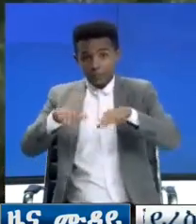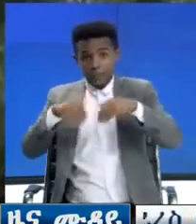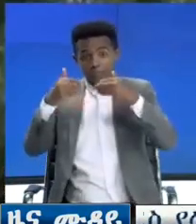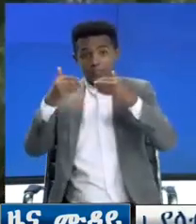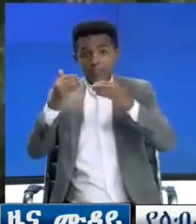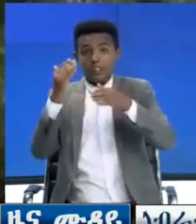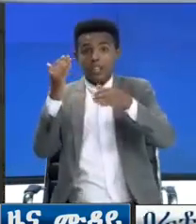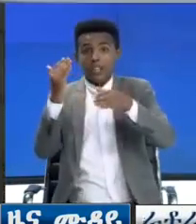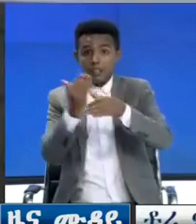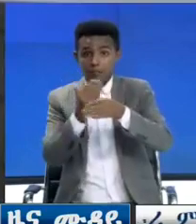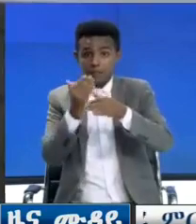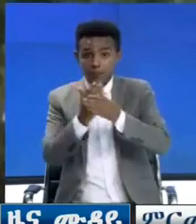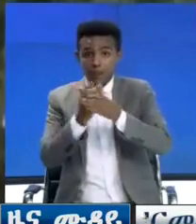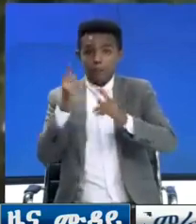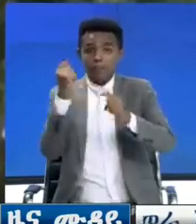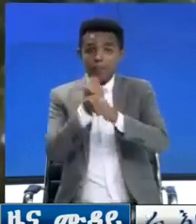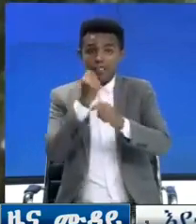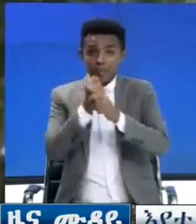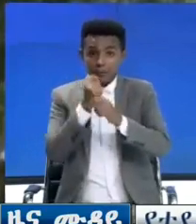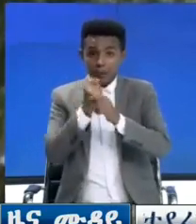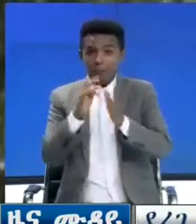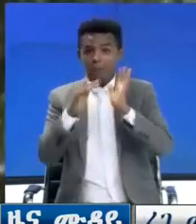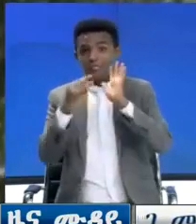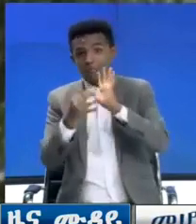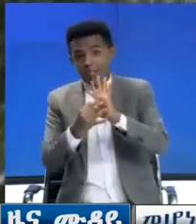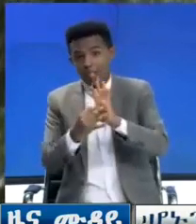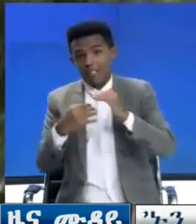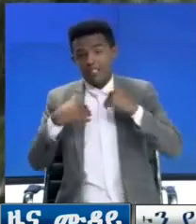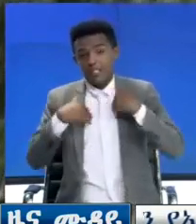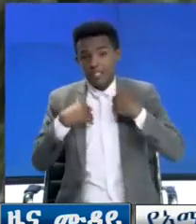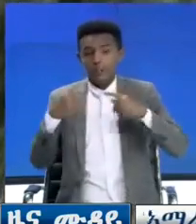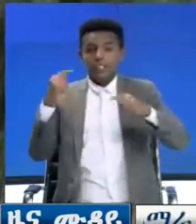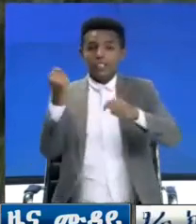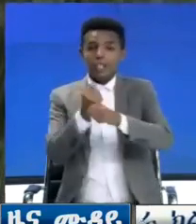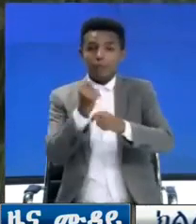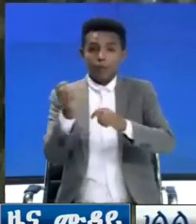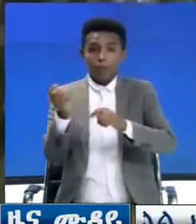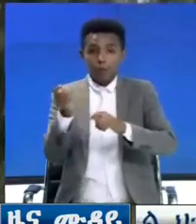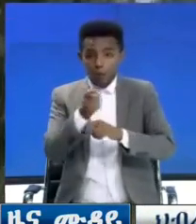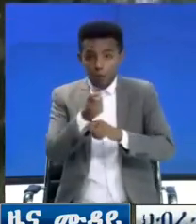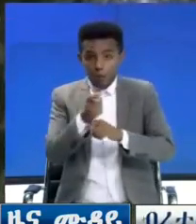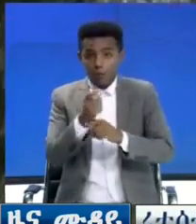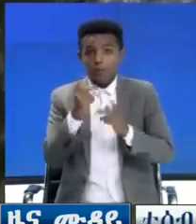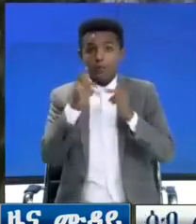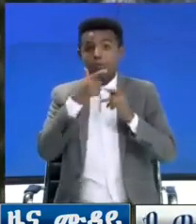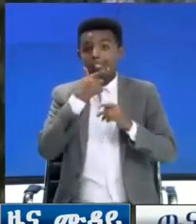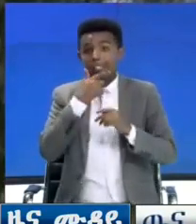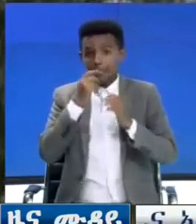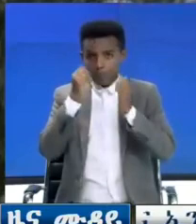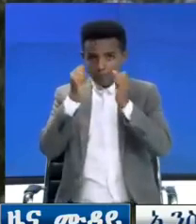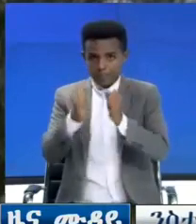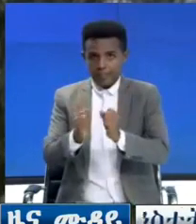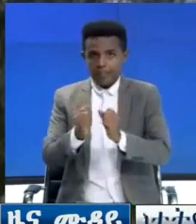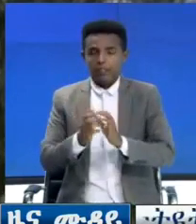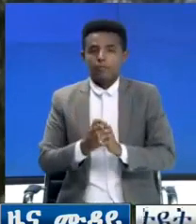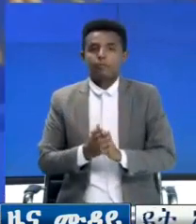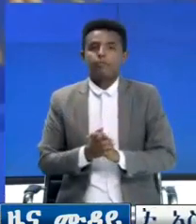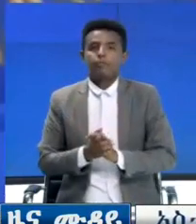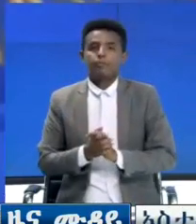ክልከላዎችንና ውሳኔዎችን በመተግበር በኩል አሪያነት ያለው ተግባር እያከናወኑ እንደሆነ መታዘብ ይችላል።